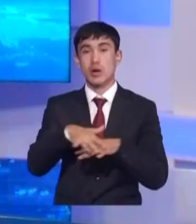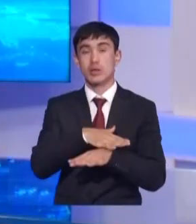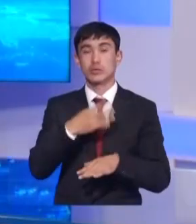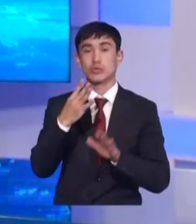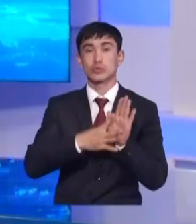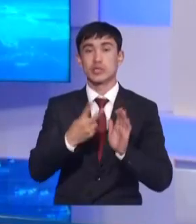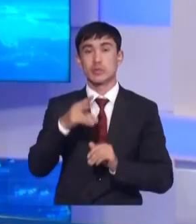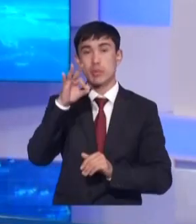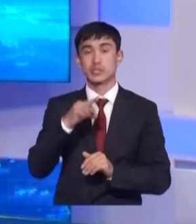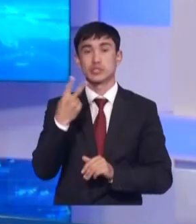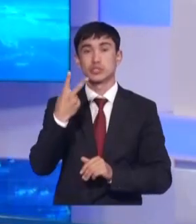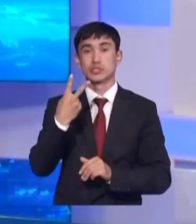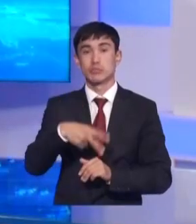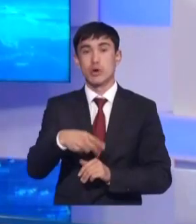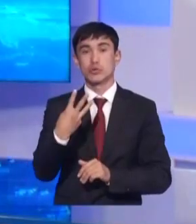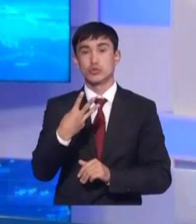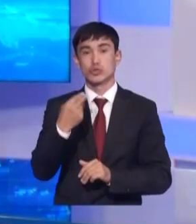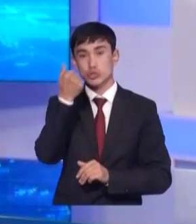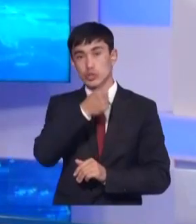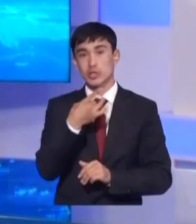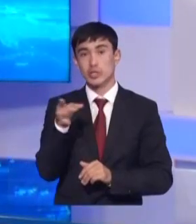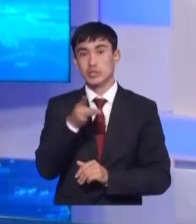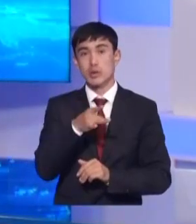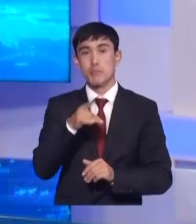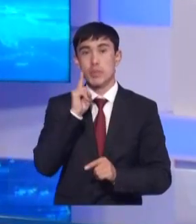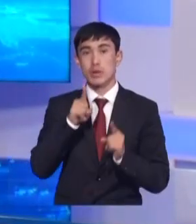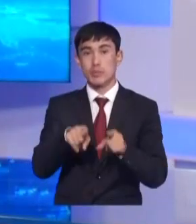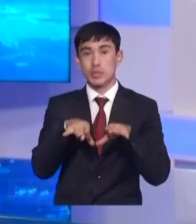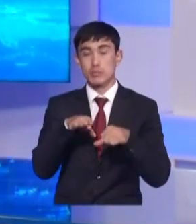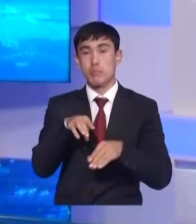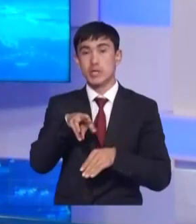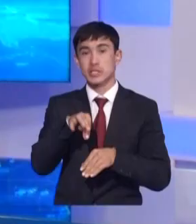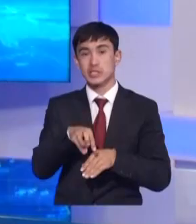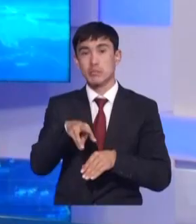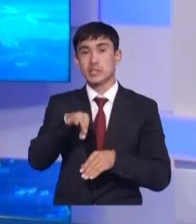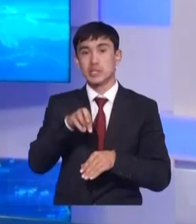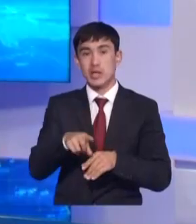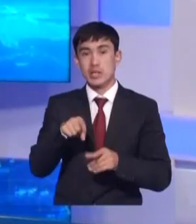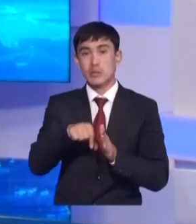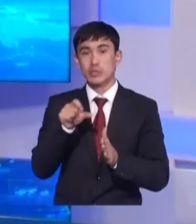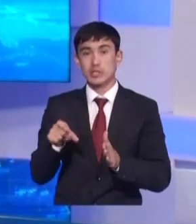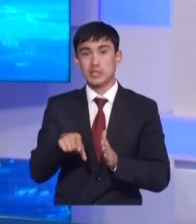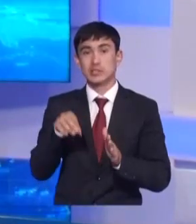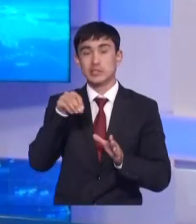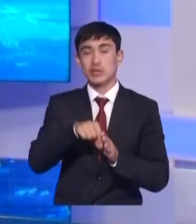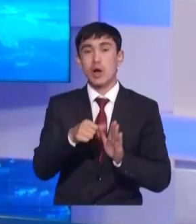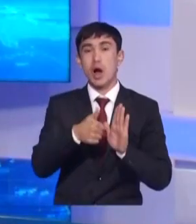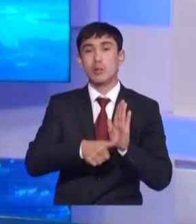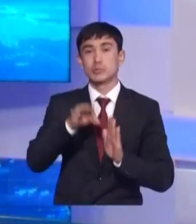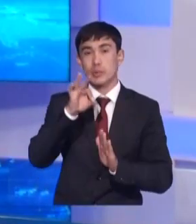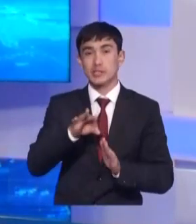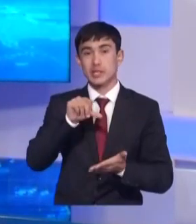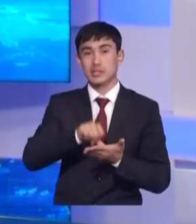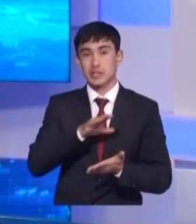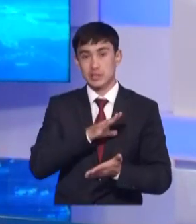референдумға халықтың 92%, 2023 жылы Қазақстан Республикасы парламенті мәжілісі мен мәслихат депутаттарын сайлауға